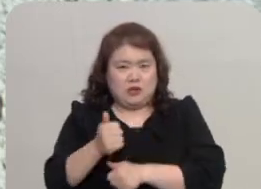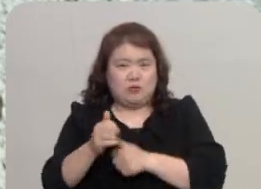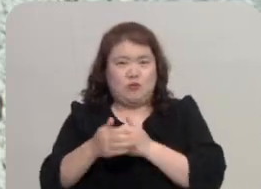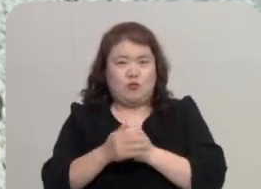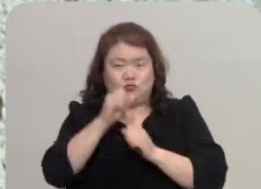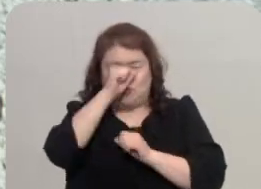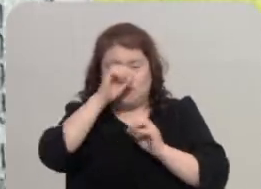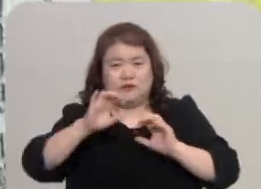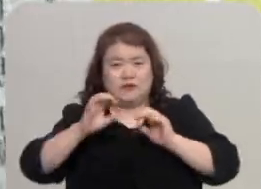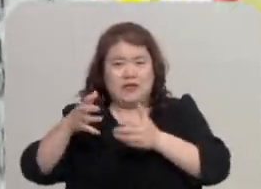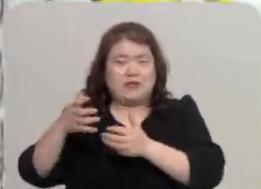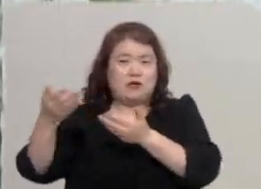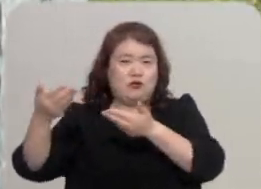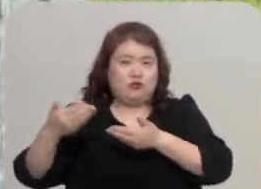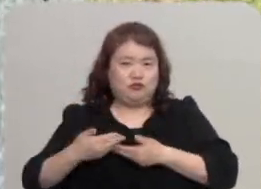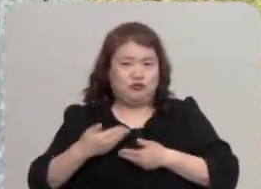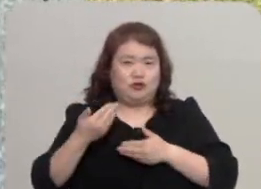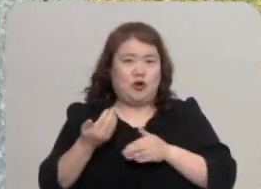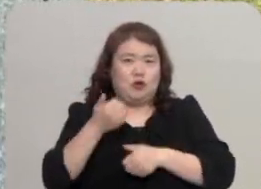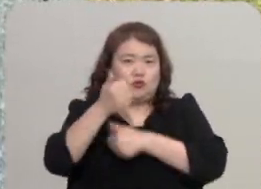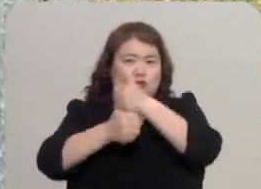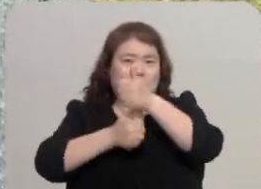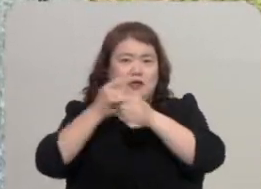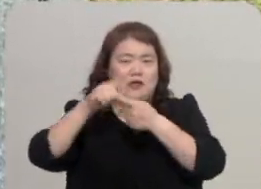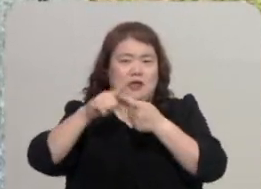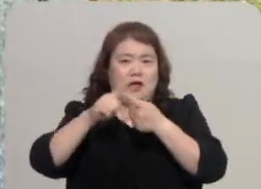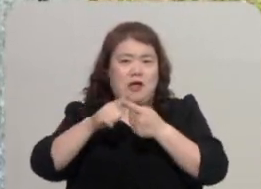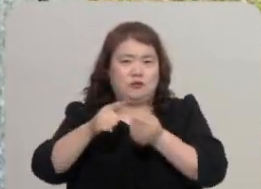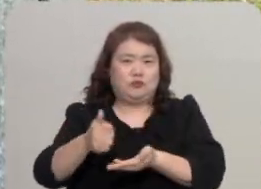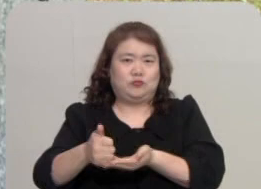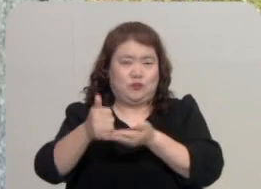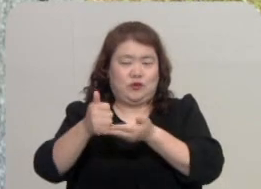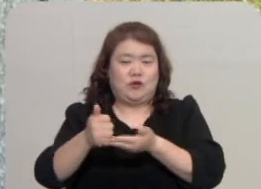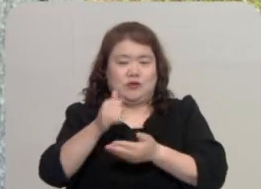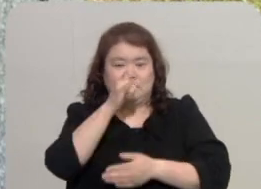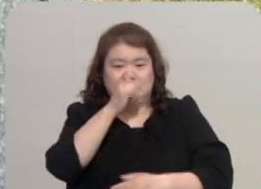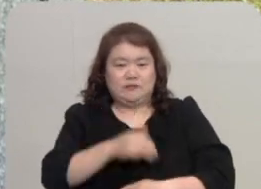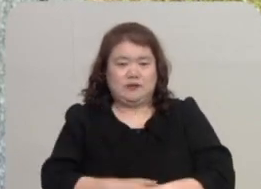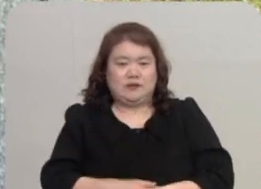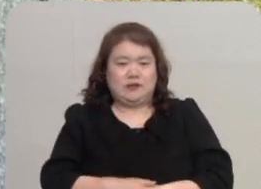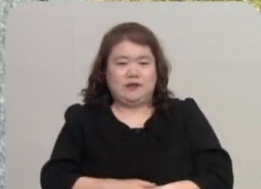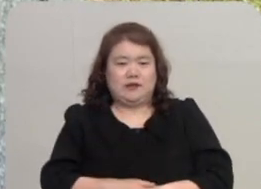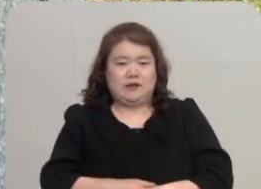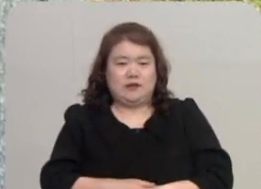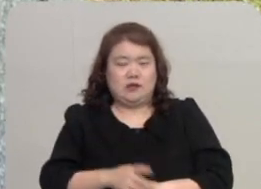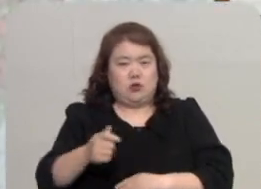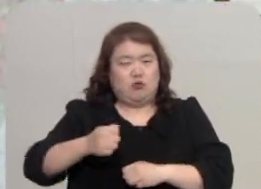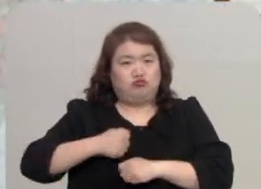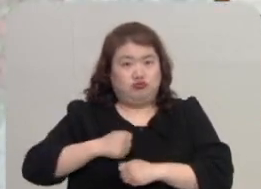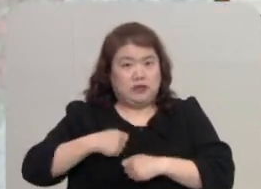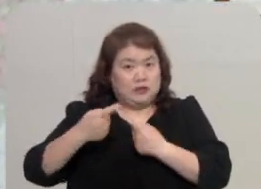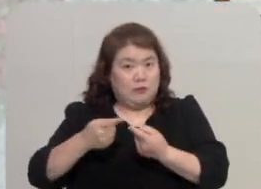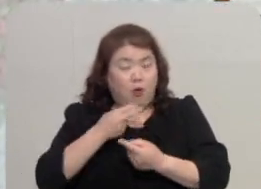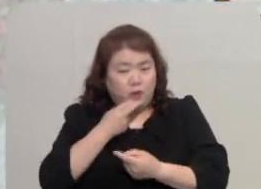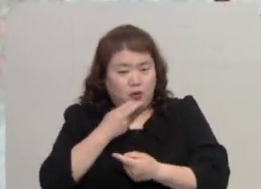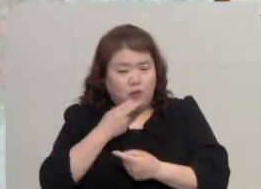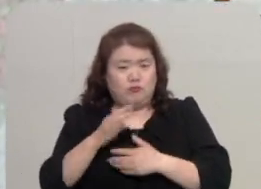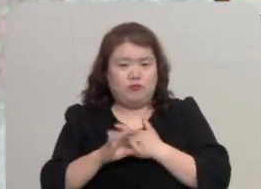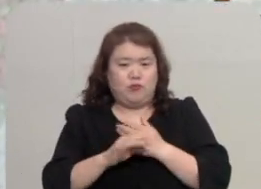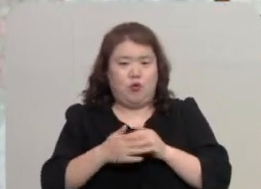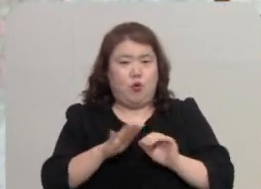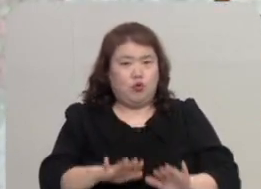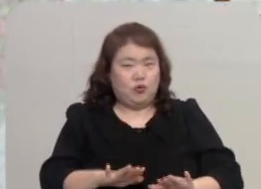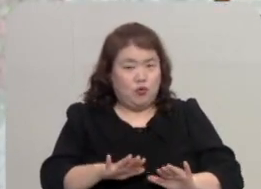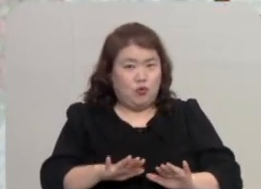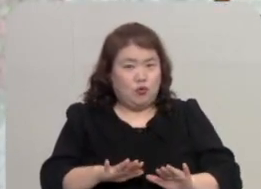물려준 대한민국 어른을 향한 존경이 담겼습니다. 아 진짜 이분들이 안 계셨으면 우리가 지금